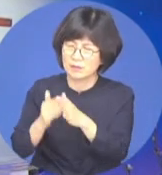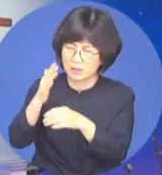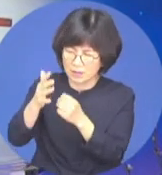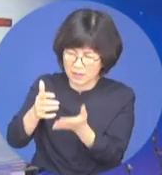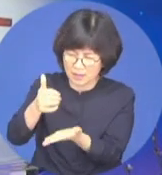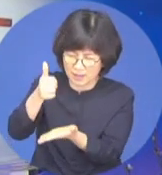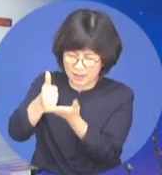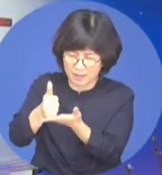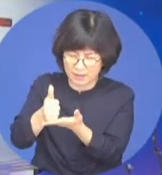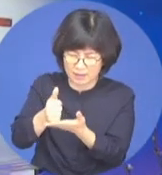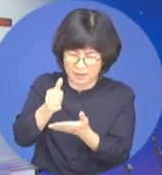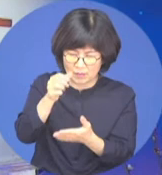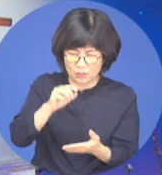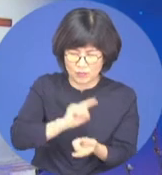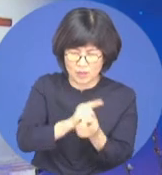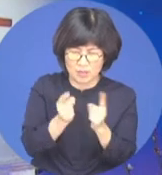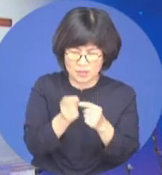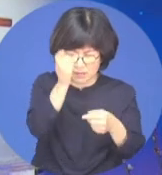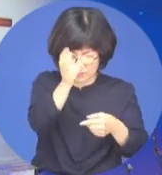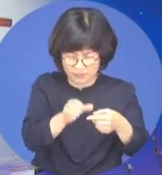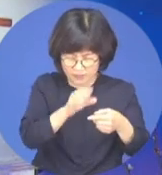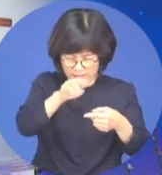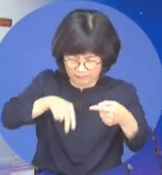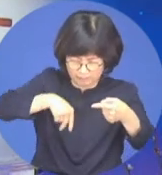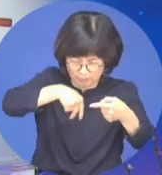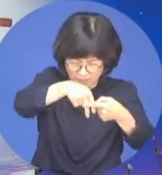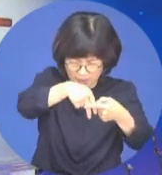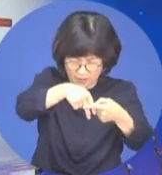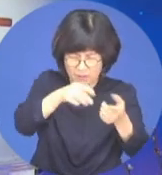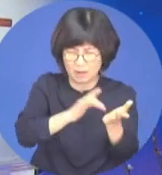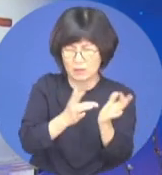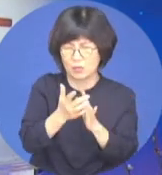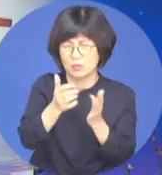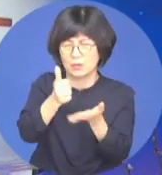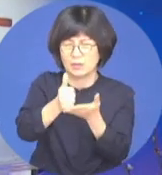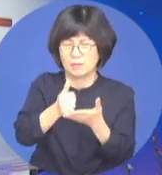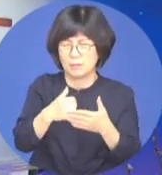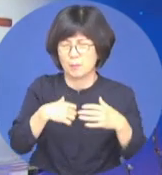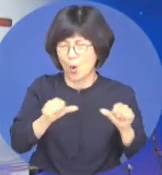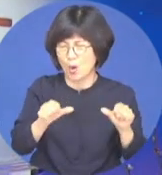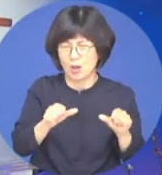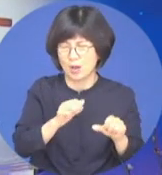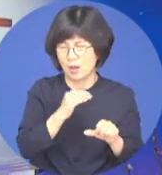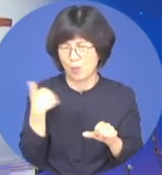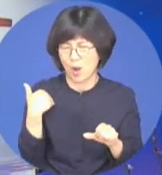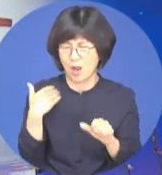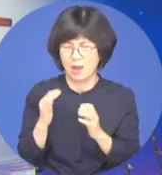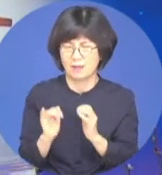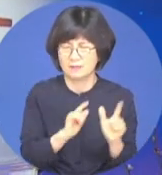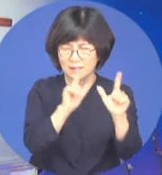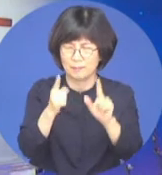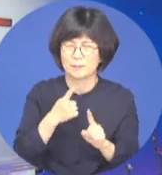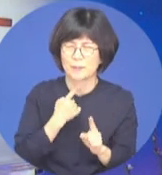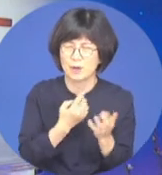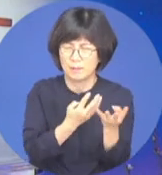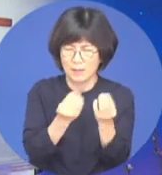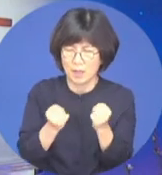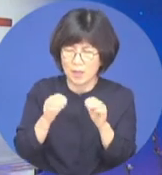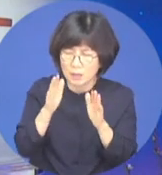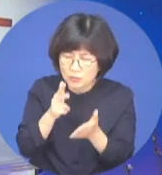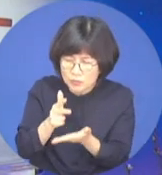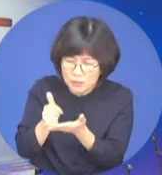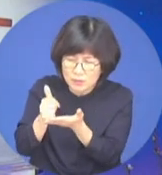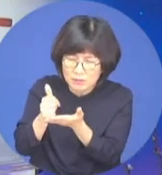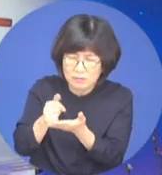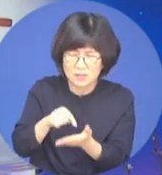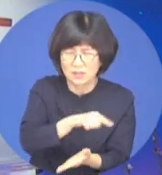위해 십자가 죽으시고 부활하신 예수님도 포기하고 산 적이 많습니다. 주님 원합니다. 이제 우리의 모든 것이